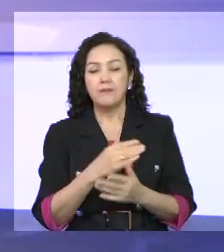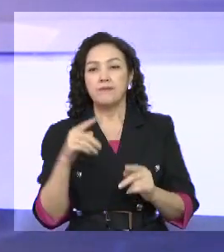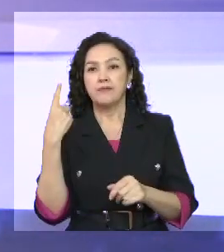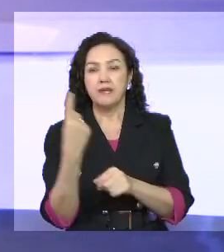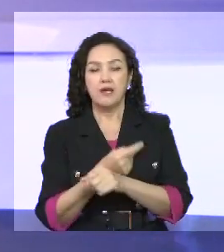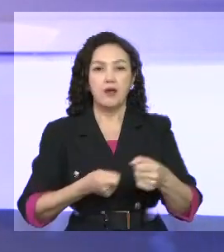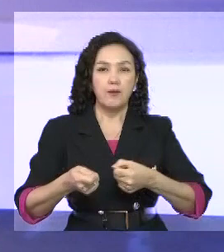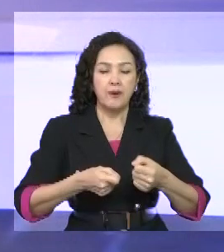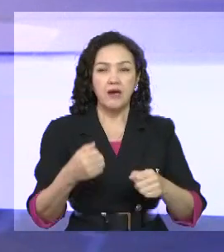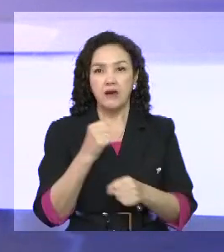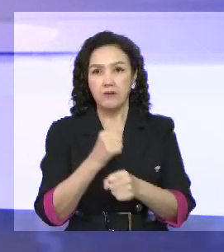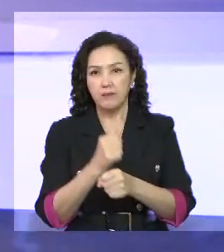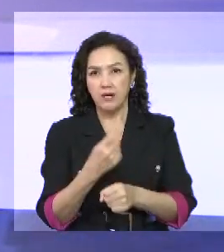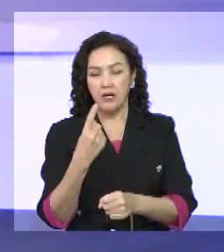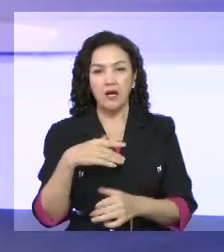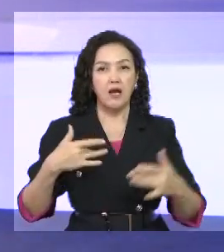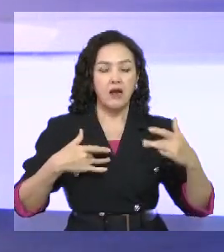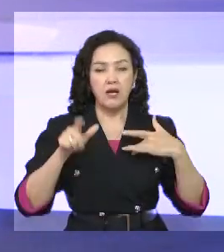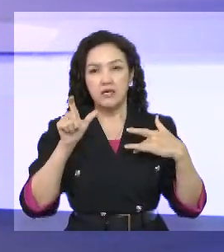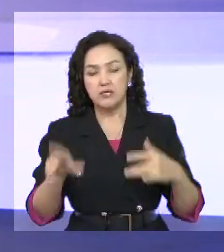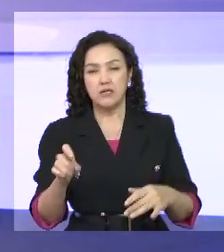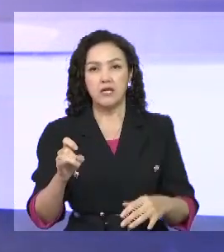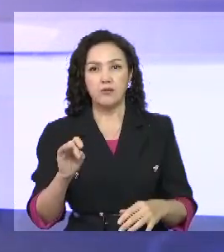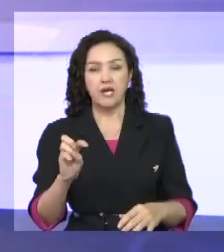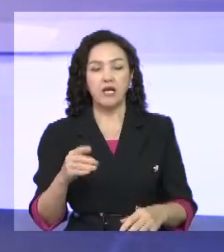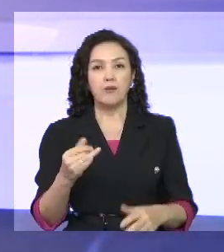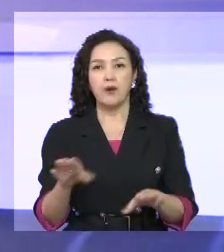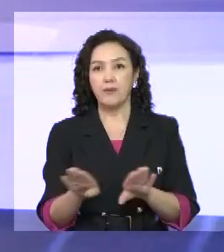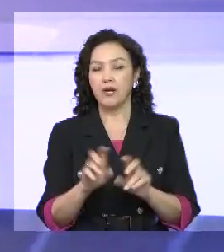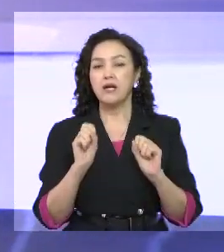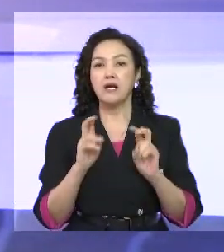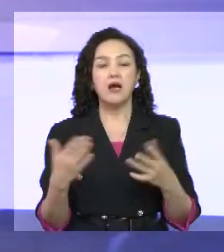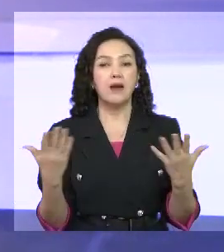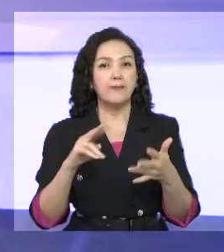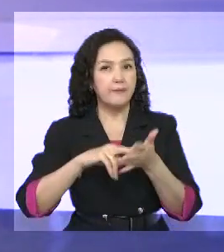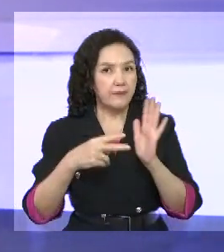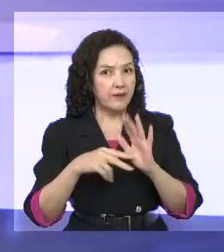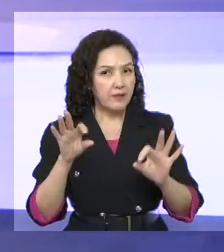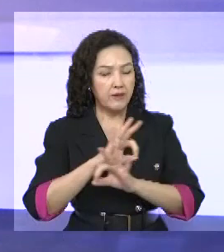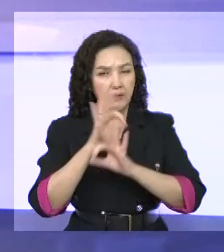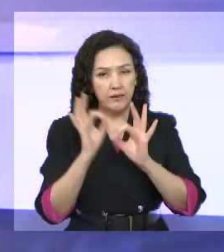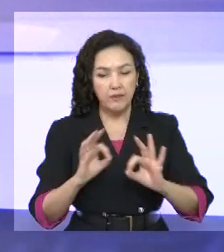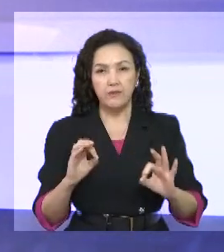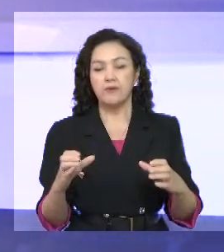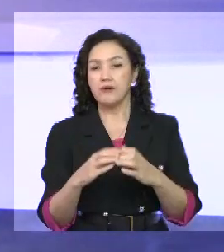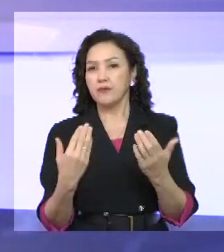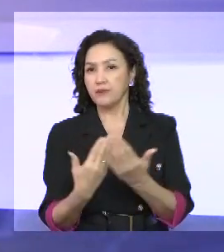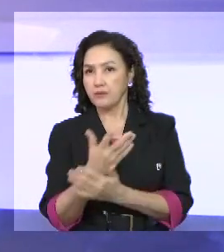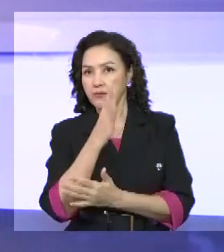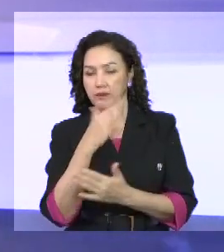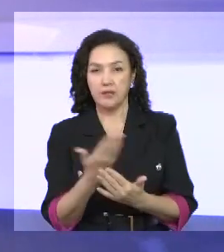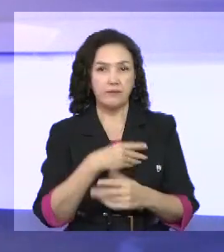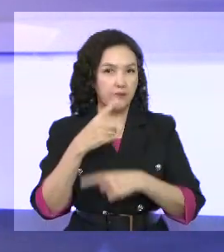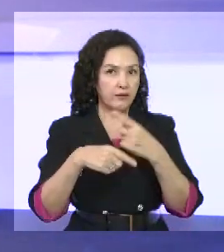первой режиссерской работой одной из артисток театра. О спектакле и о том, какие планы у творческого коллектива на новый сезон, в